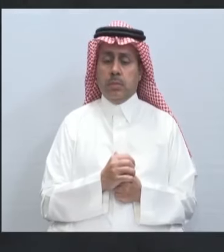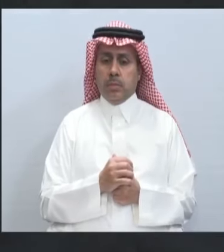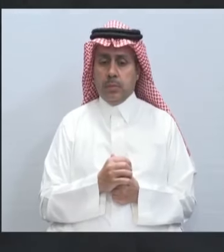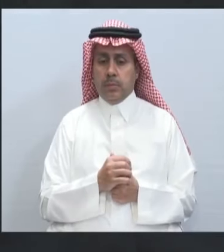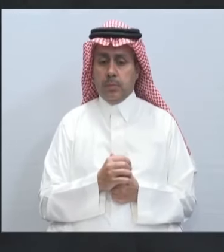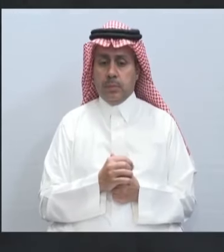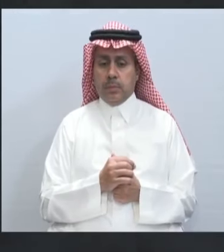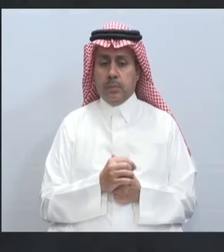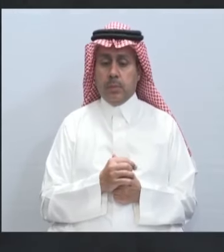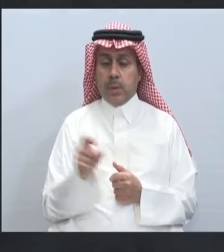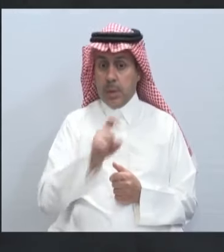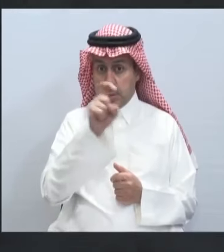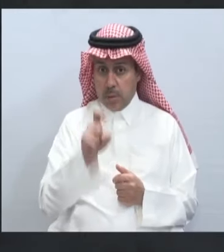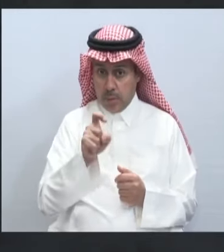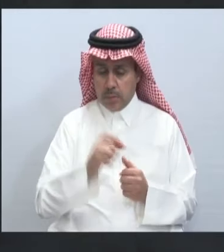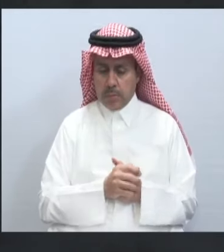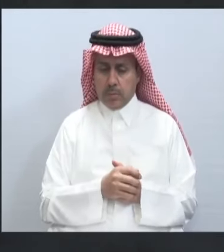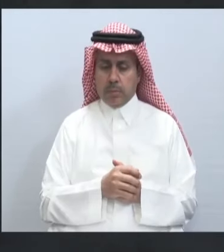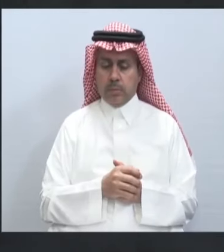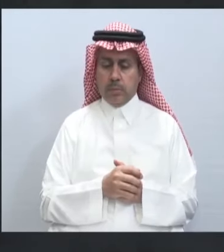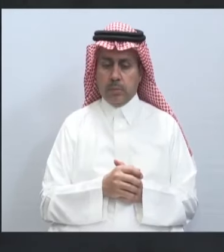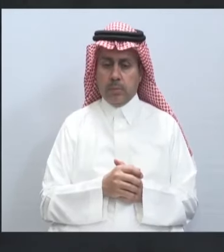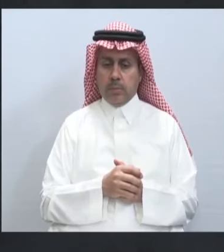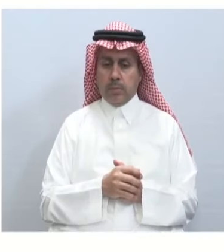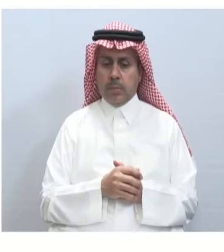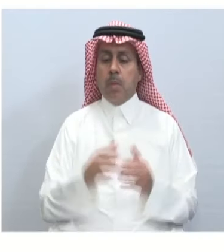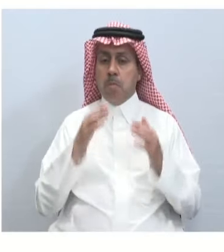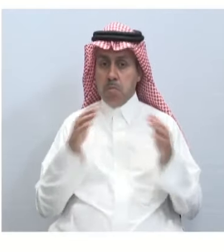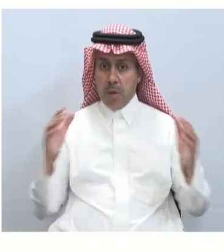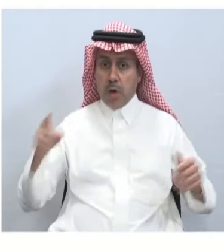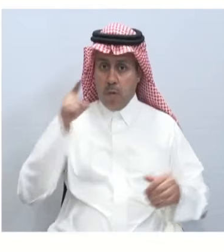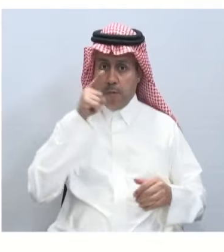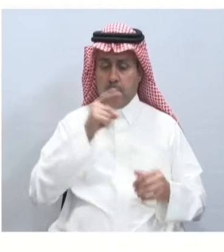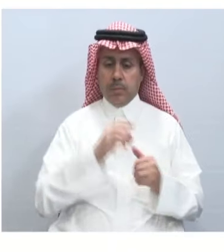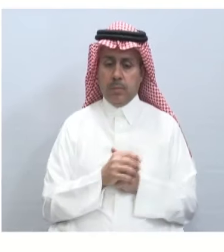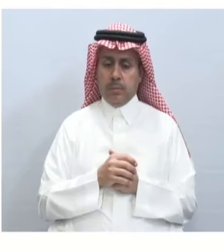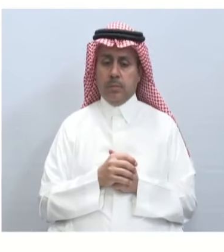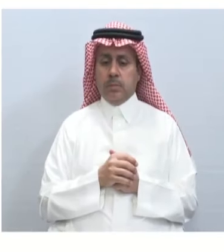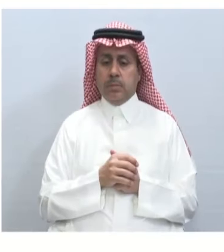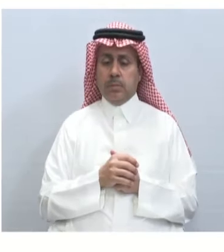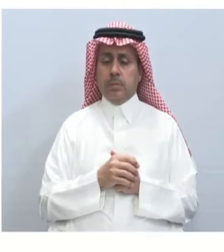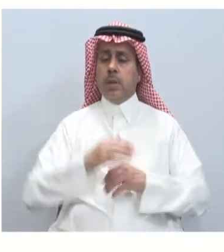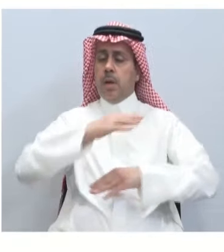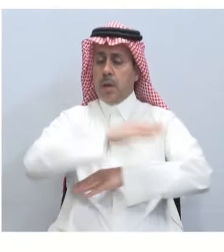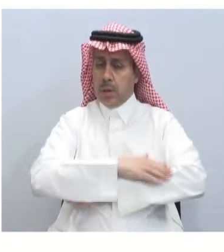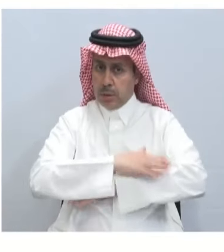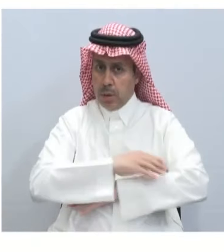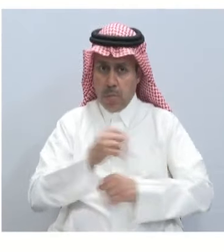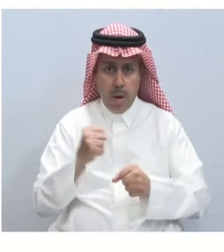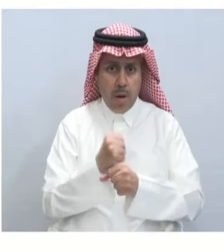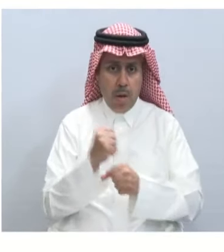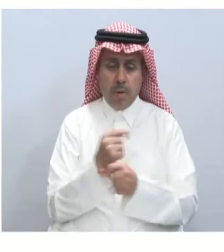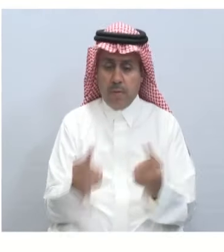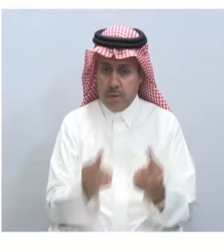الغذائيه اليس كذلك ابنائي احسنتم بارك الله فيكم اذا احترم العمل في الزراعه